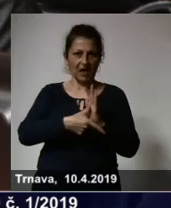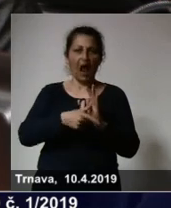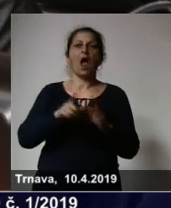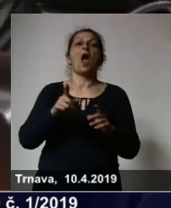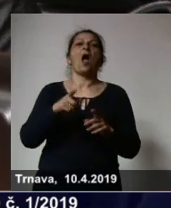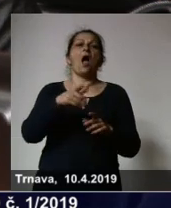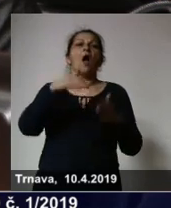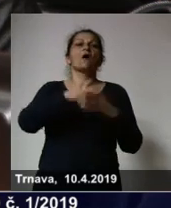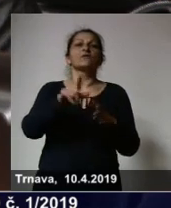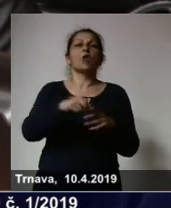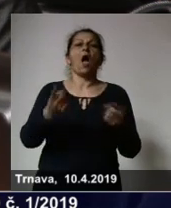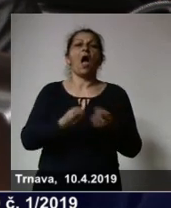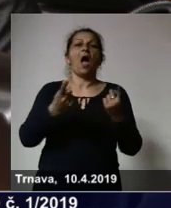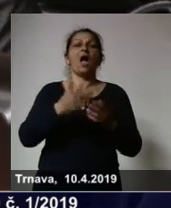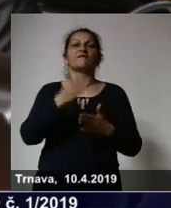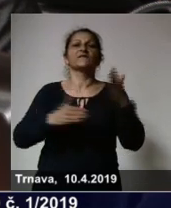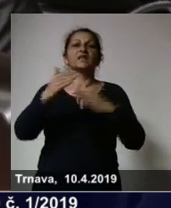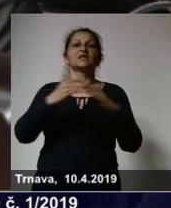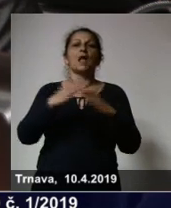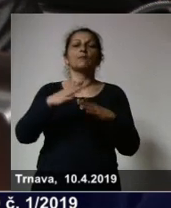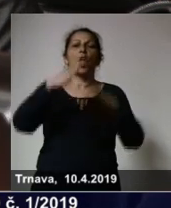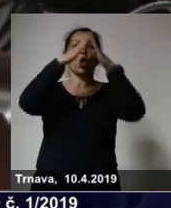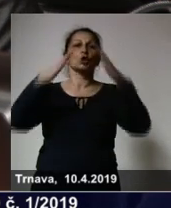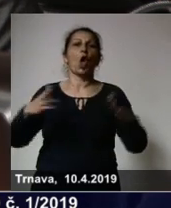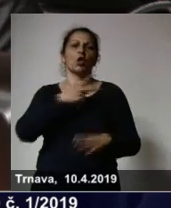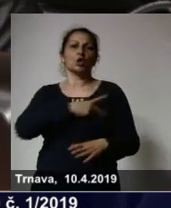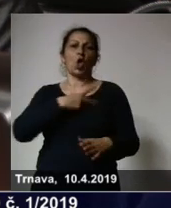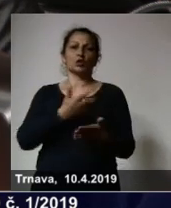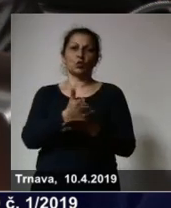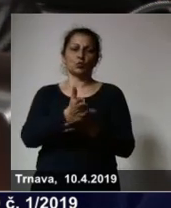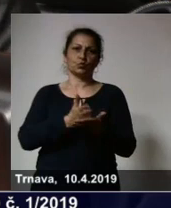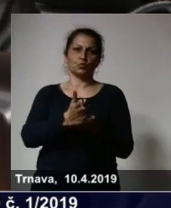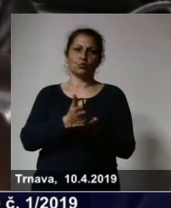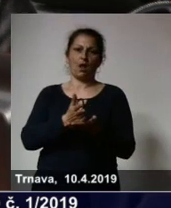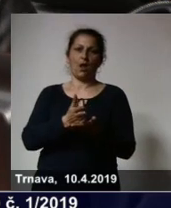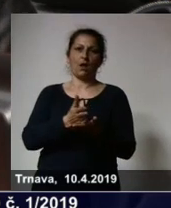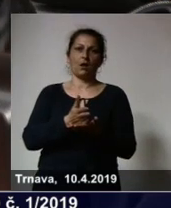výstavba nového domovu sociálnych služieb